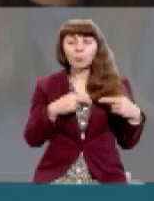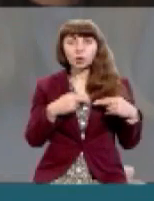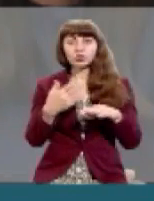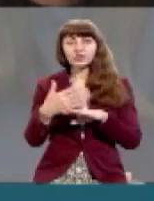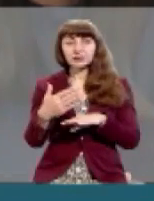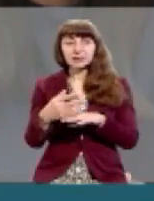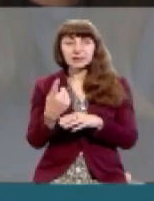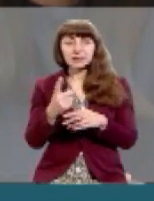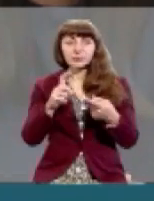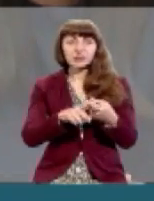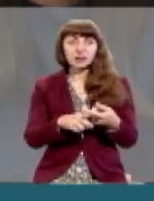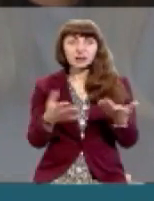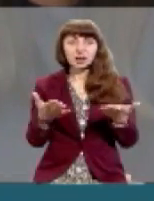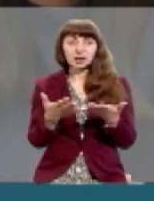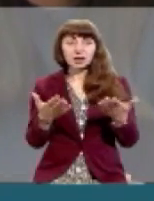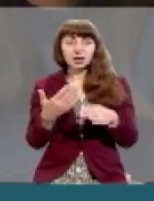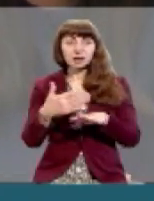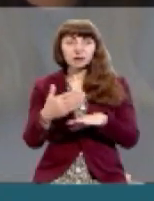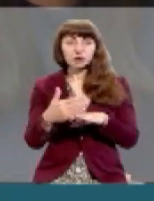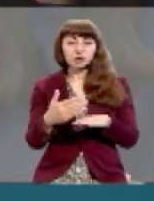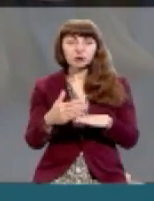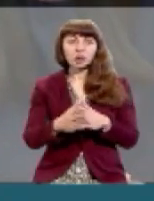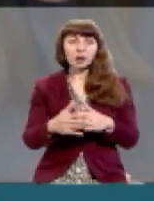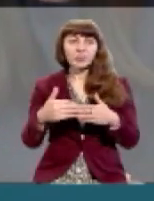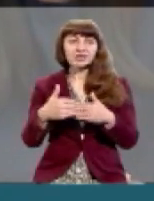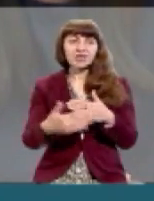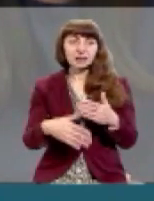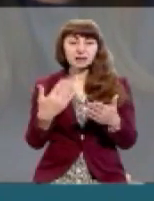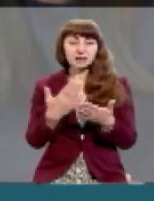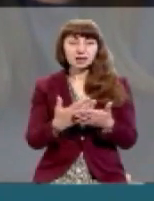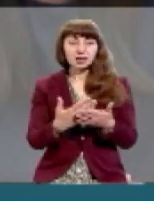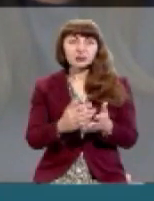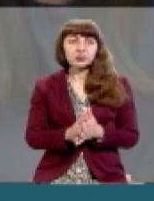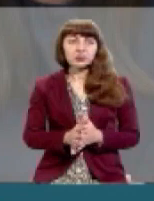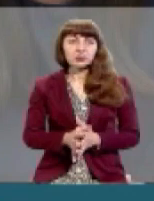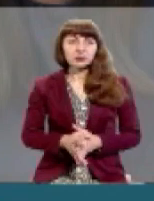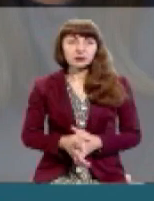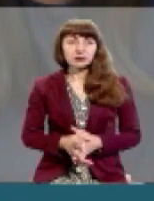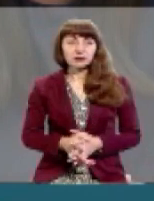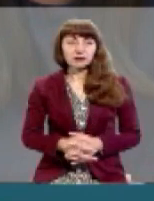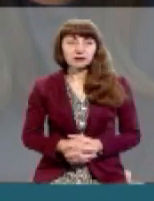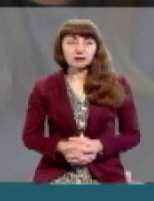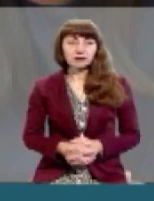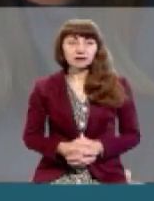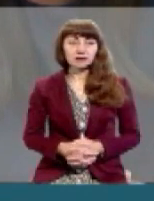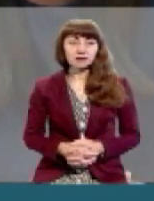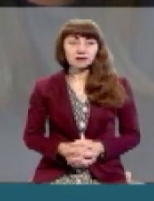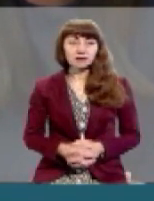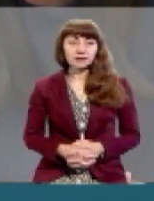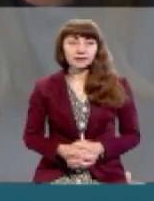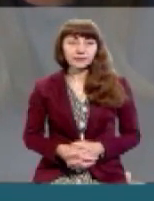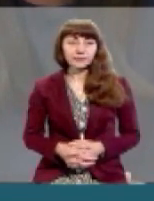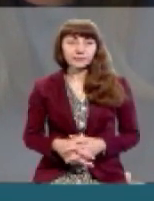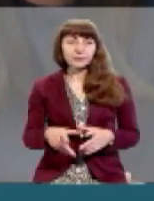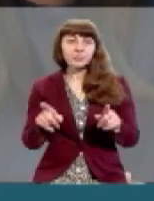с этим связано какие-то какая-то кредиторская задолженность бухгалтерии допустим в данном случае также